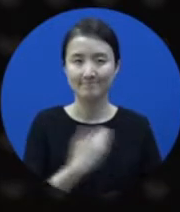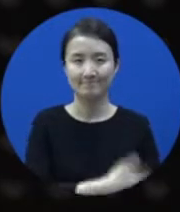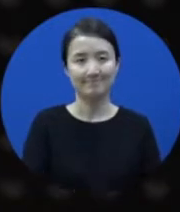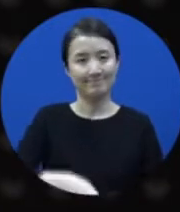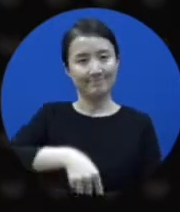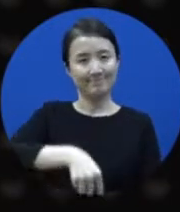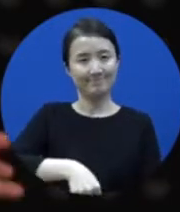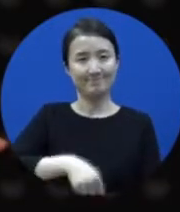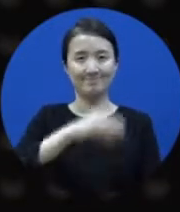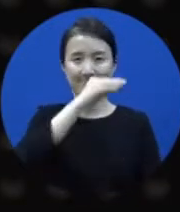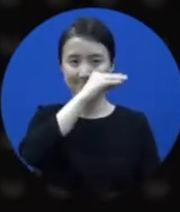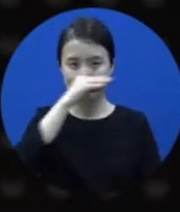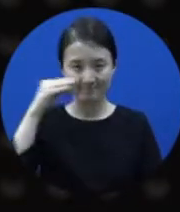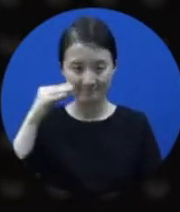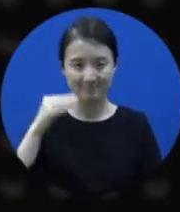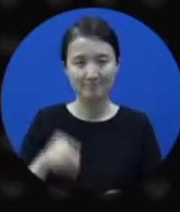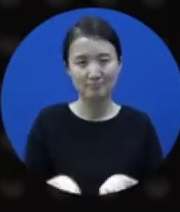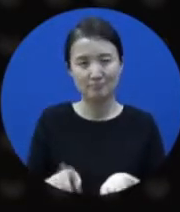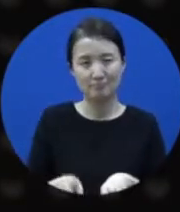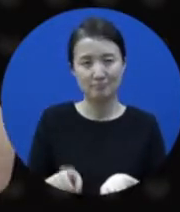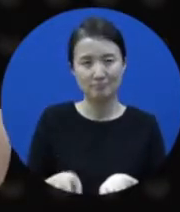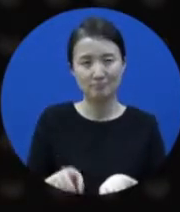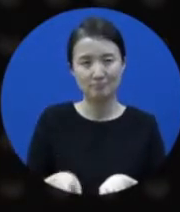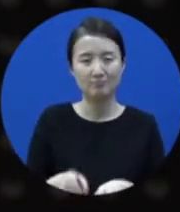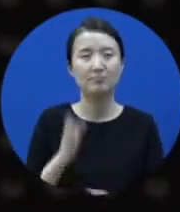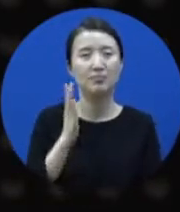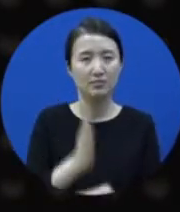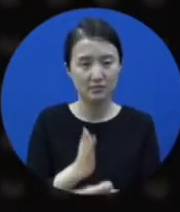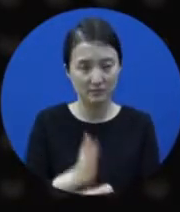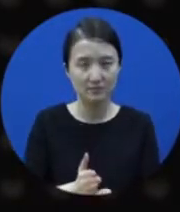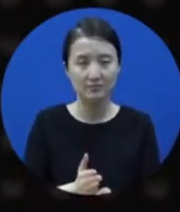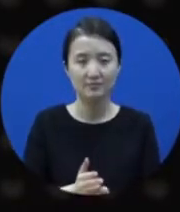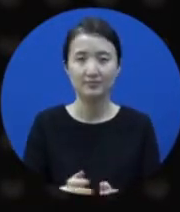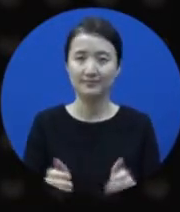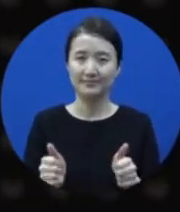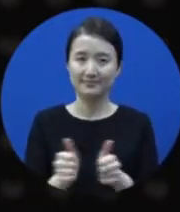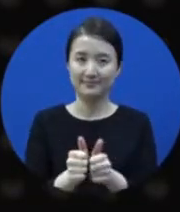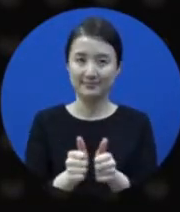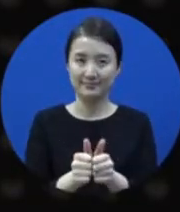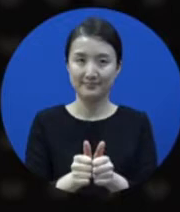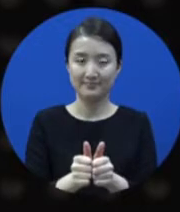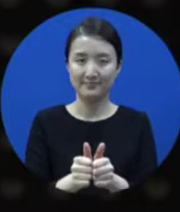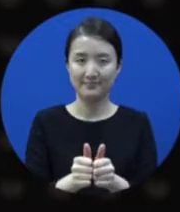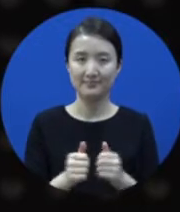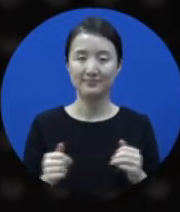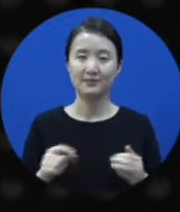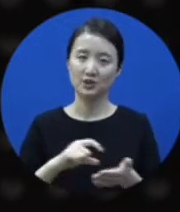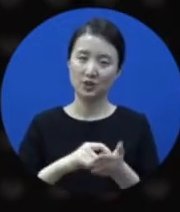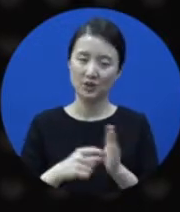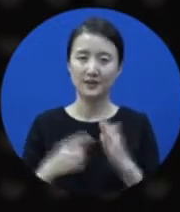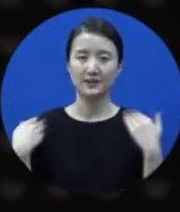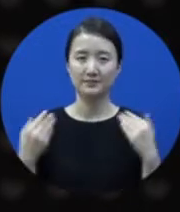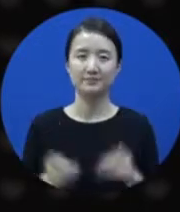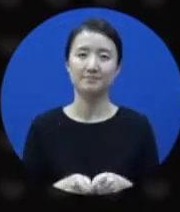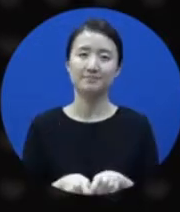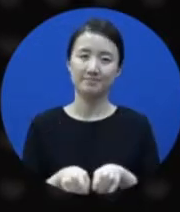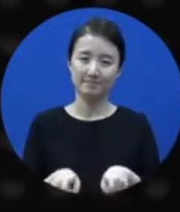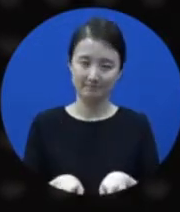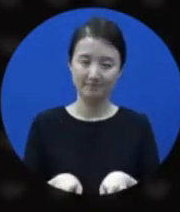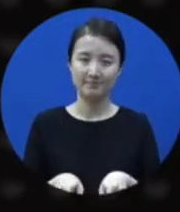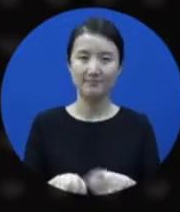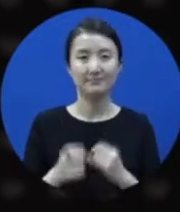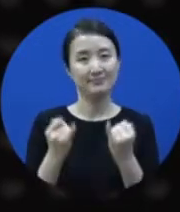다리를 떨지 마시고 다리를 이제 남성들은 좀 자신의 어깨 넓이만큼 좀 벌려서 말씀을 하시고 또 여성들은